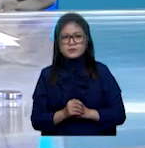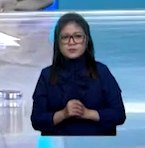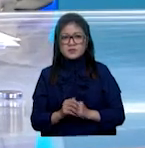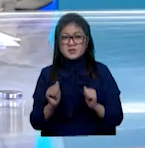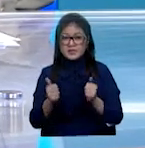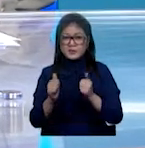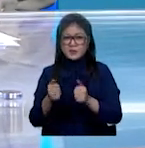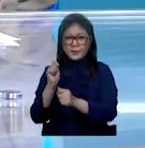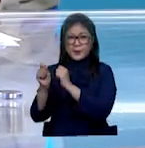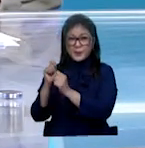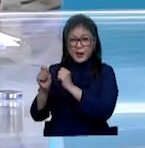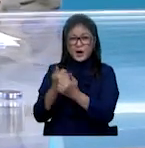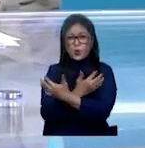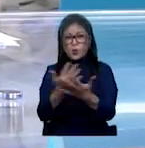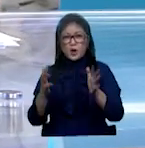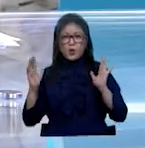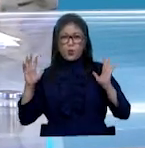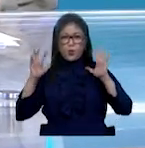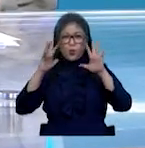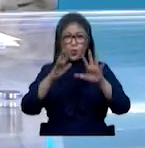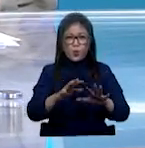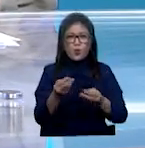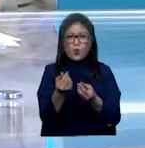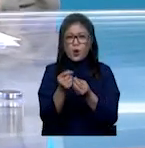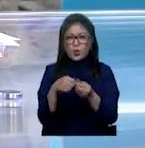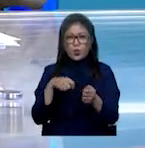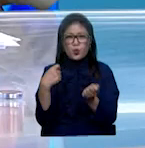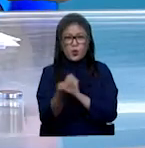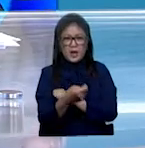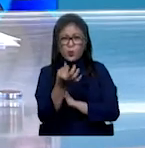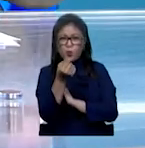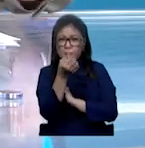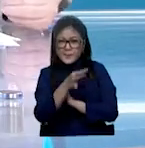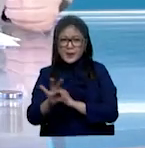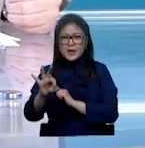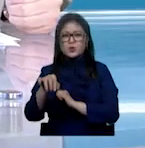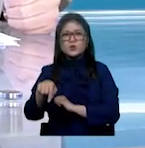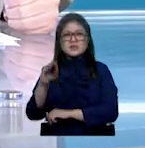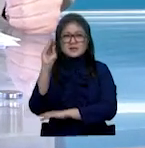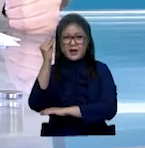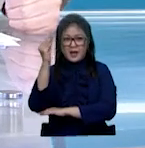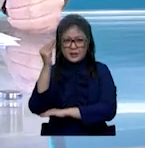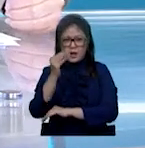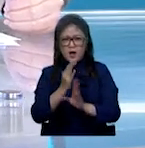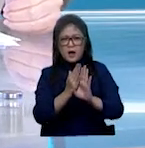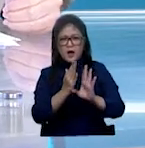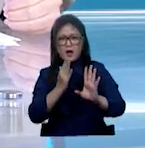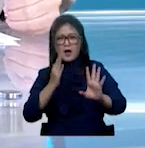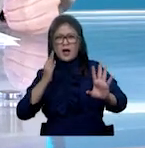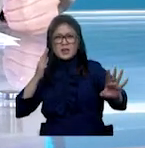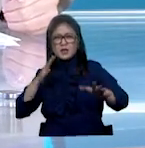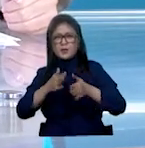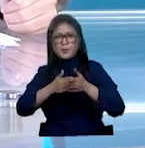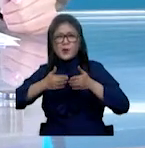Pemirsa, jelang Lebaran, warga mulai memadati gerai penukaran uang baru di sejumlah wilayah. Di Jakarta, antrean panjang terjadi